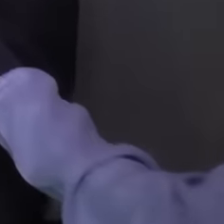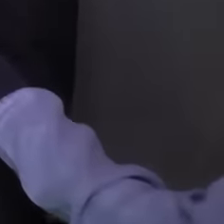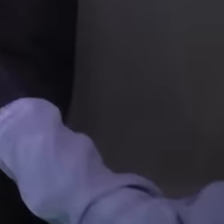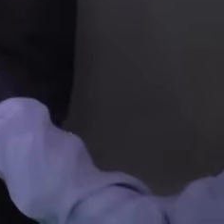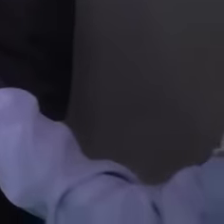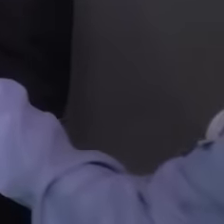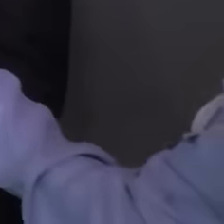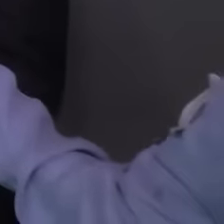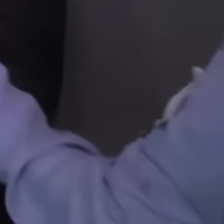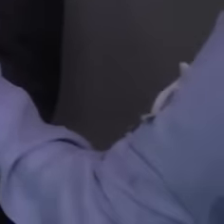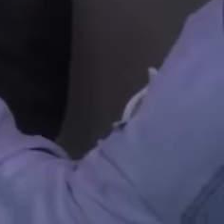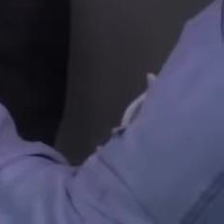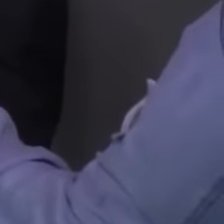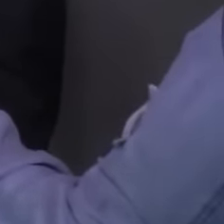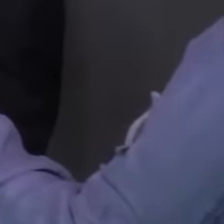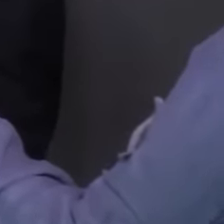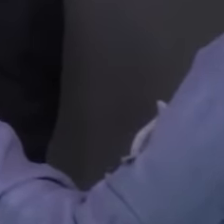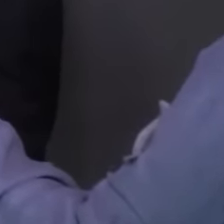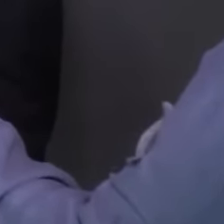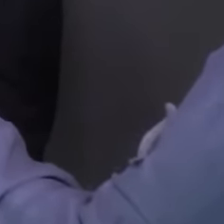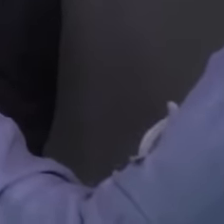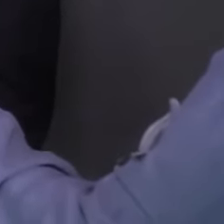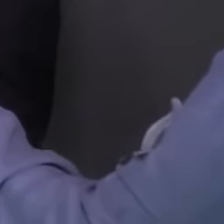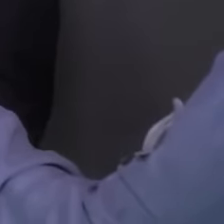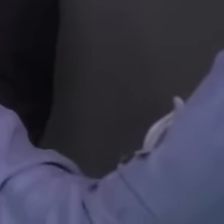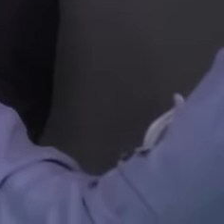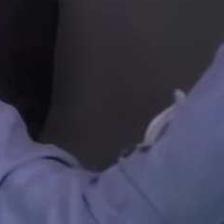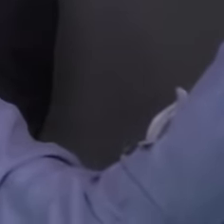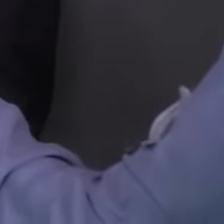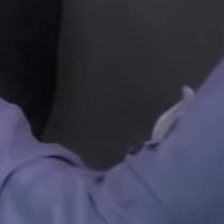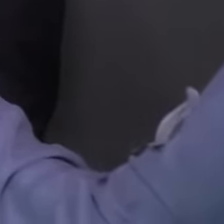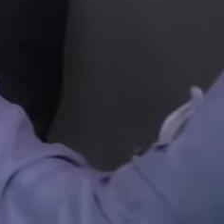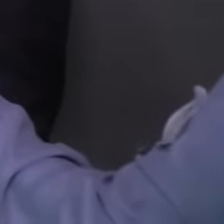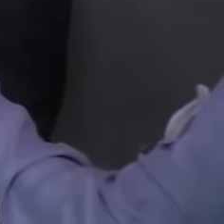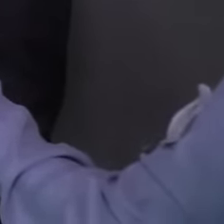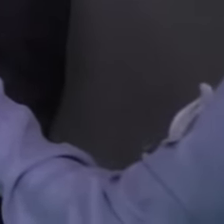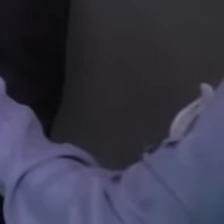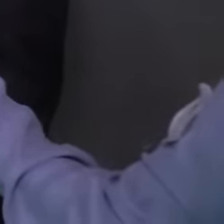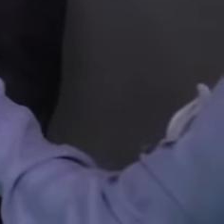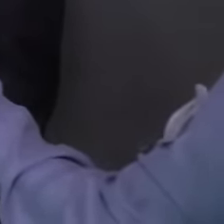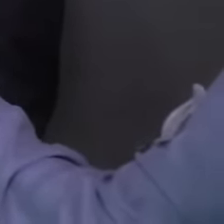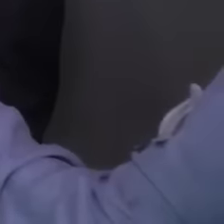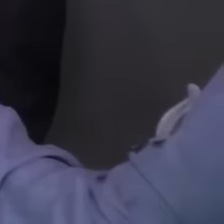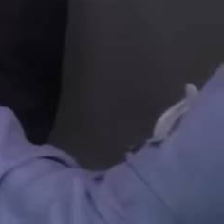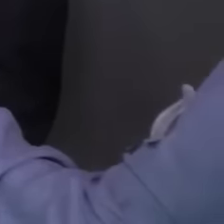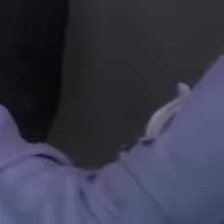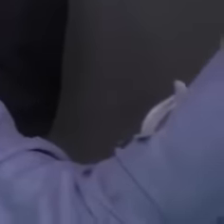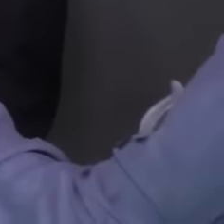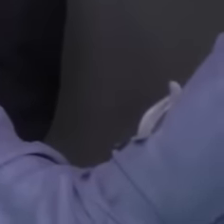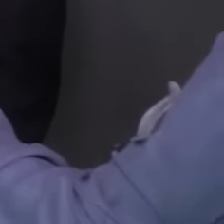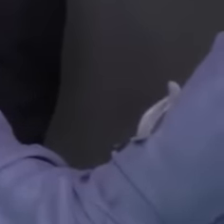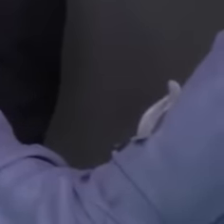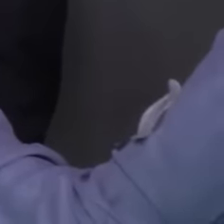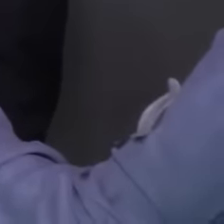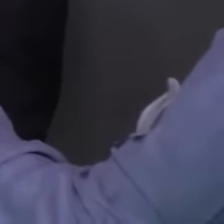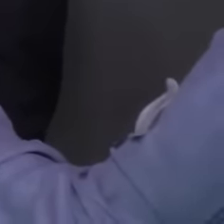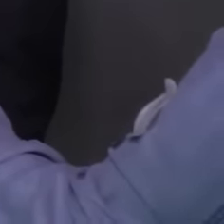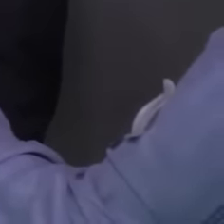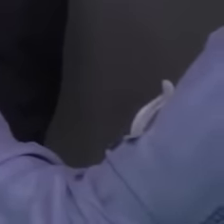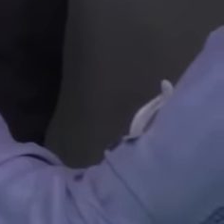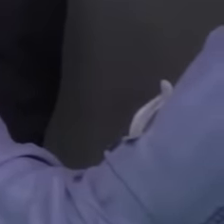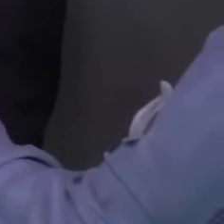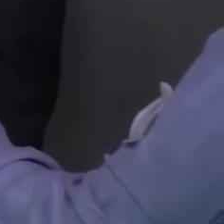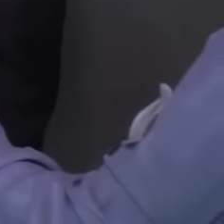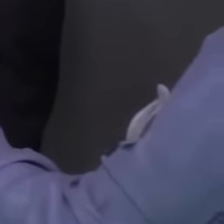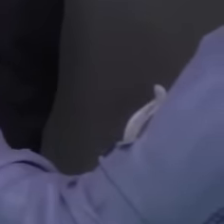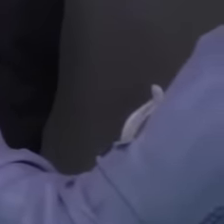mga tumatanggap ng mga gamit tulad mga fire truck? Actually, sir, ikaw ba? Hindi ko rin po alam. Ikaw ba yung sa procurement? Hindi po.